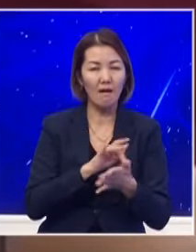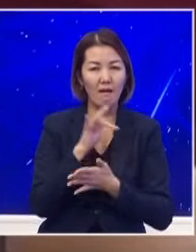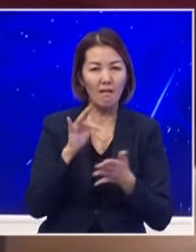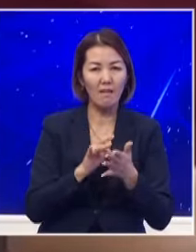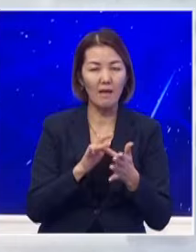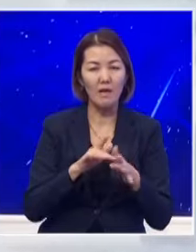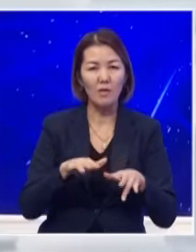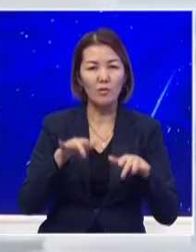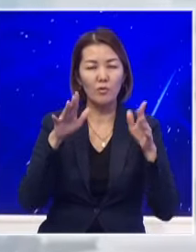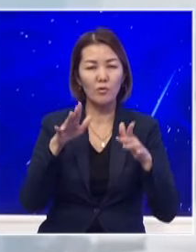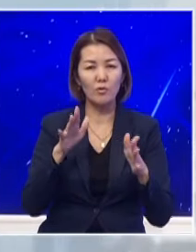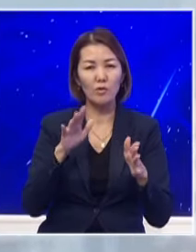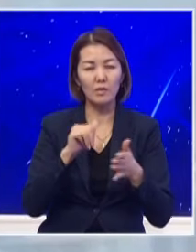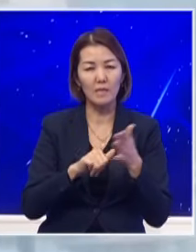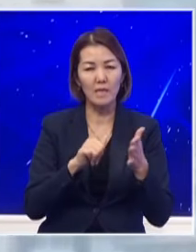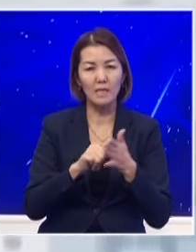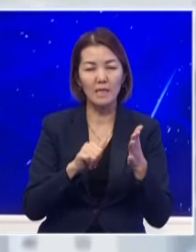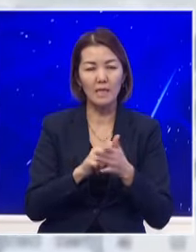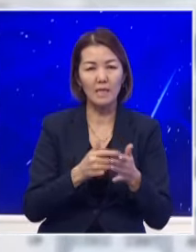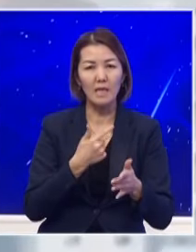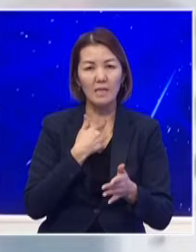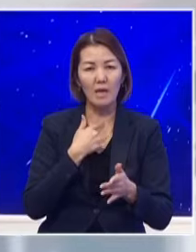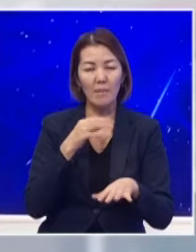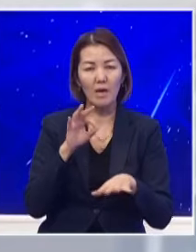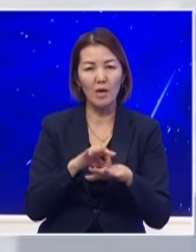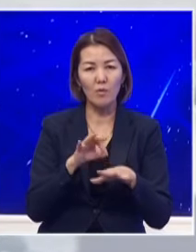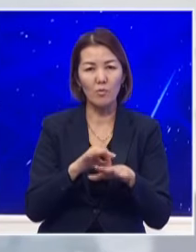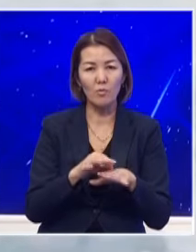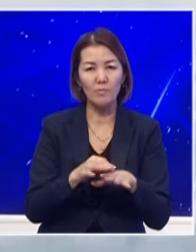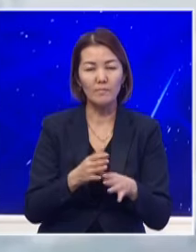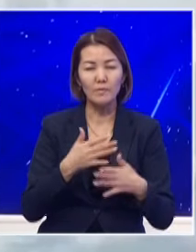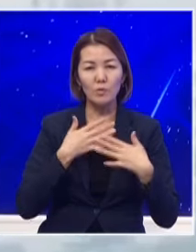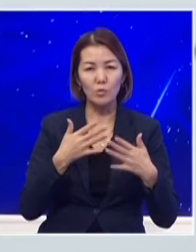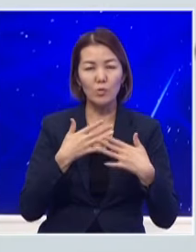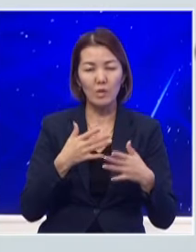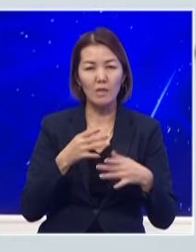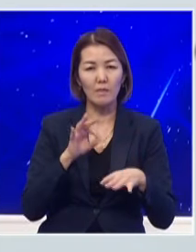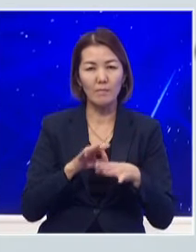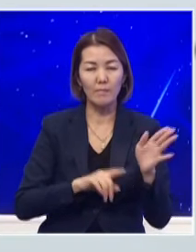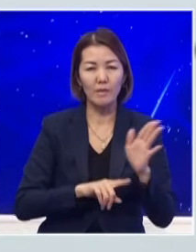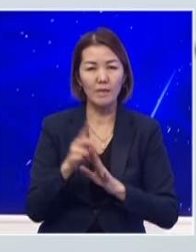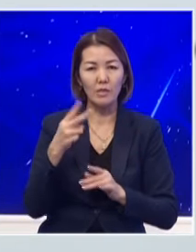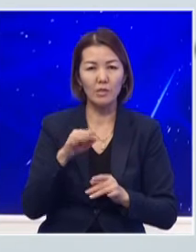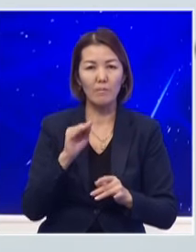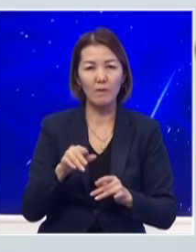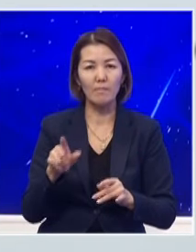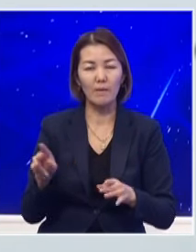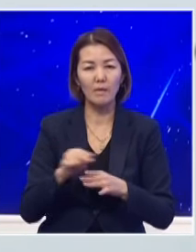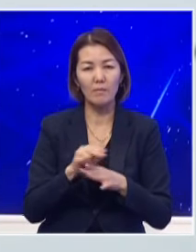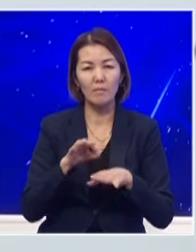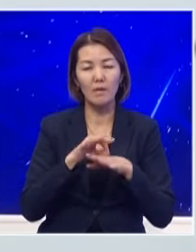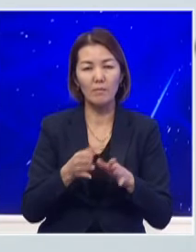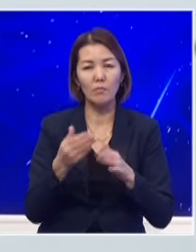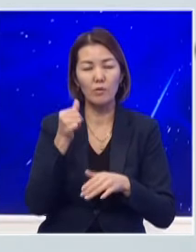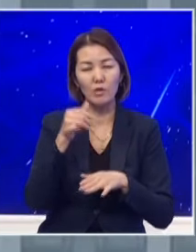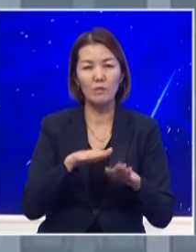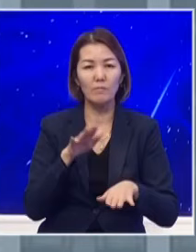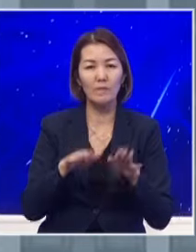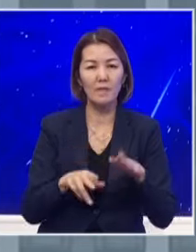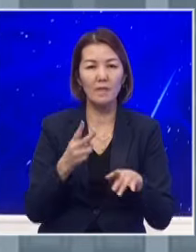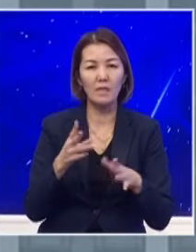Түтіннің салдарынан тұрғындар жөтелмен және тамақтың қышуымен ауырады. Осы жылдың қаңтар мен тамыз айларында 20 мыңға жуық адам ем қабылдады. Бұл өткен жылмен